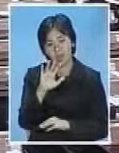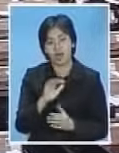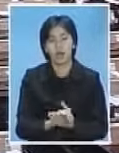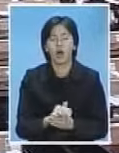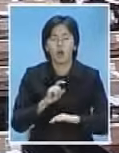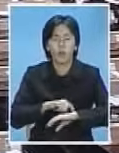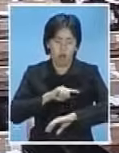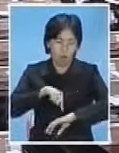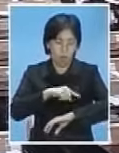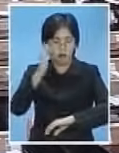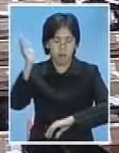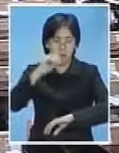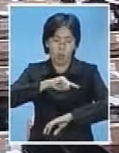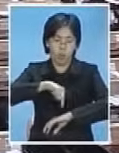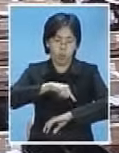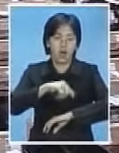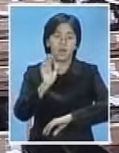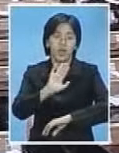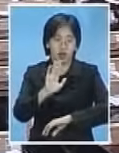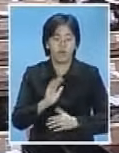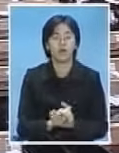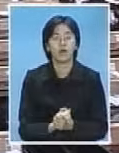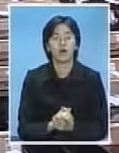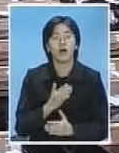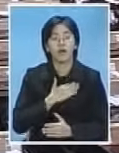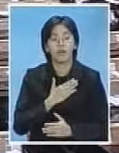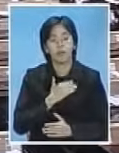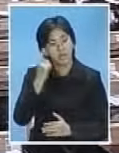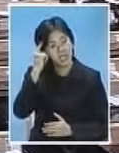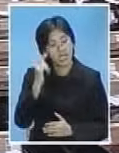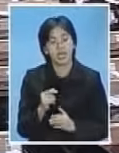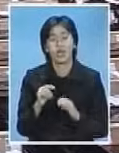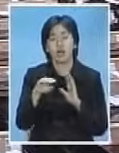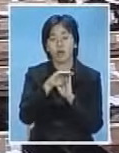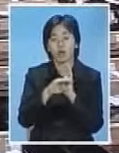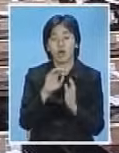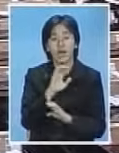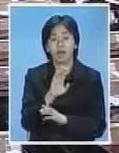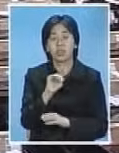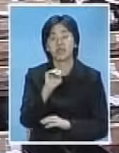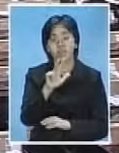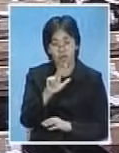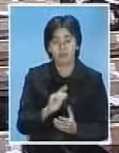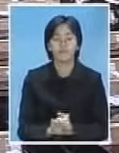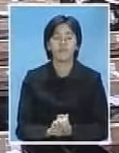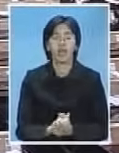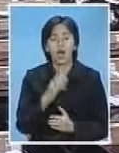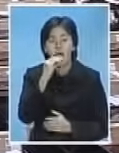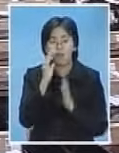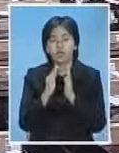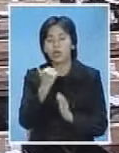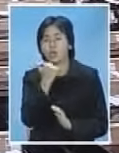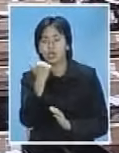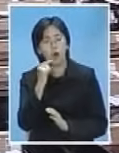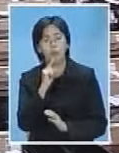ามากครับท่านประธานครับผมคิดว่าตามข้อ43ที่เราพูดถึงว่าไม่ให้พูดถึงบุคคลภายน